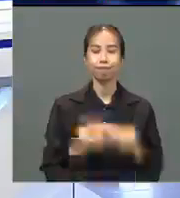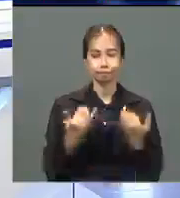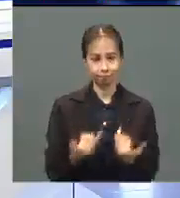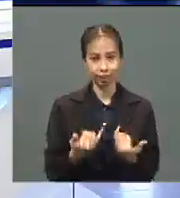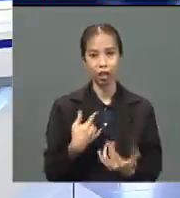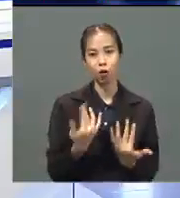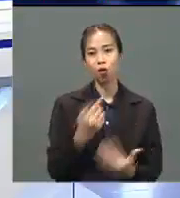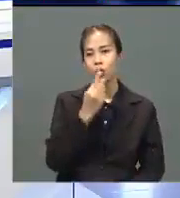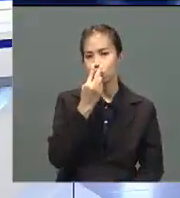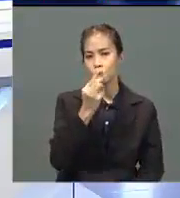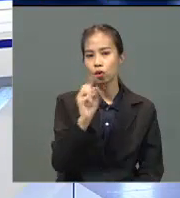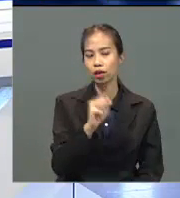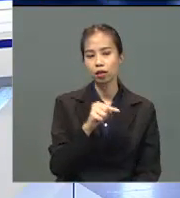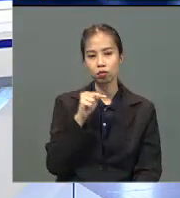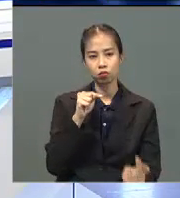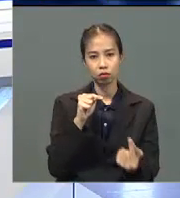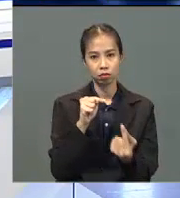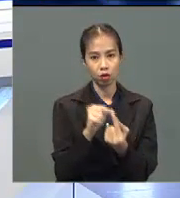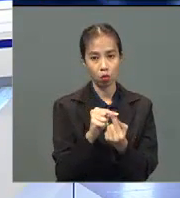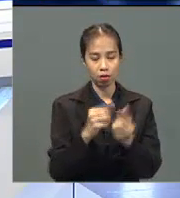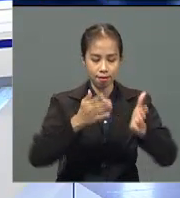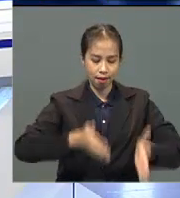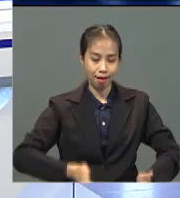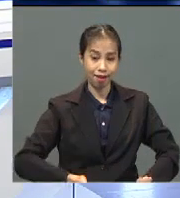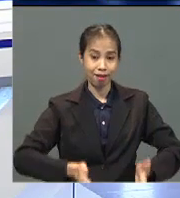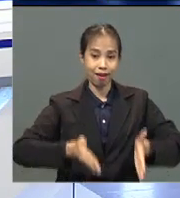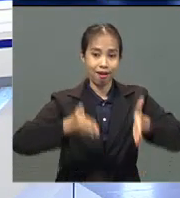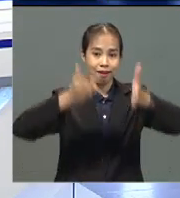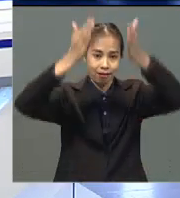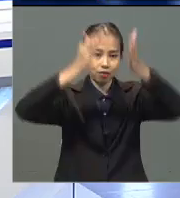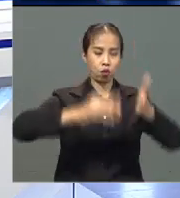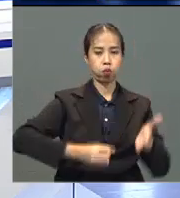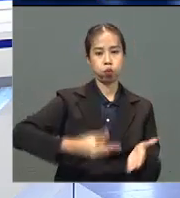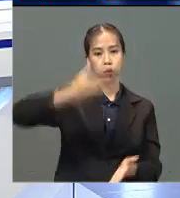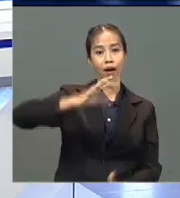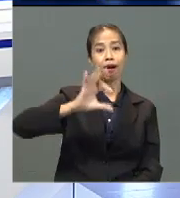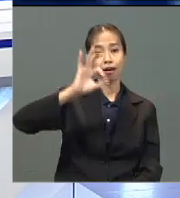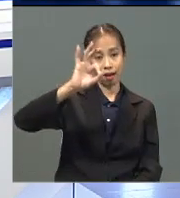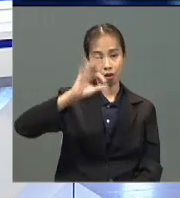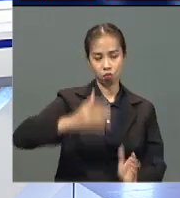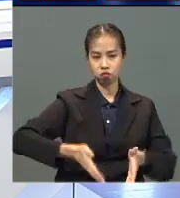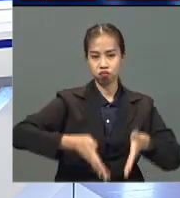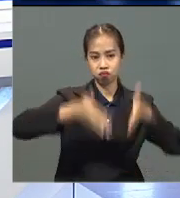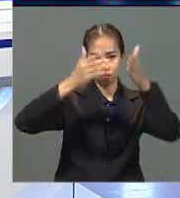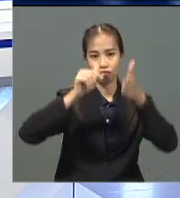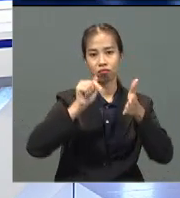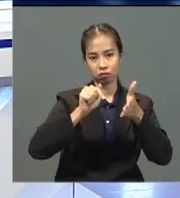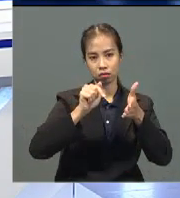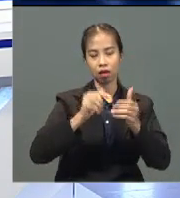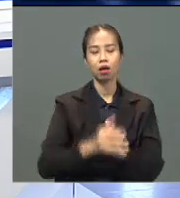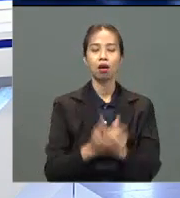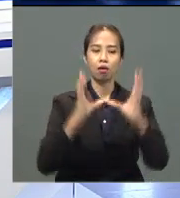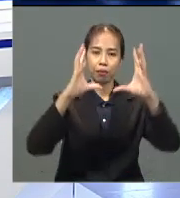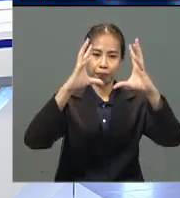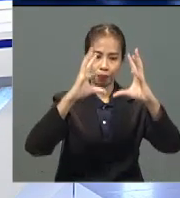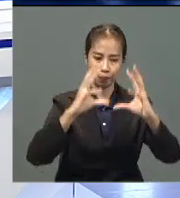o oความคืบหน้านะครับเหตุระเบียงอาคาร9ชั้นภายในซอยสุภาพงษ์ 1ถนนศรีนครินทร์แขวงหนองบอนเขตประเวศ